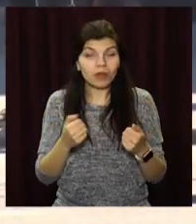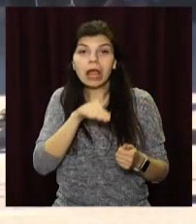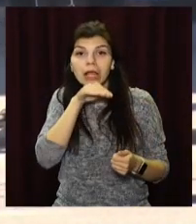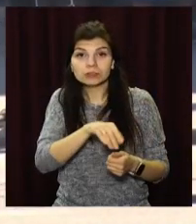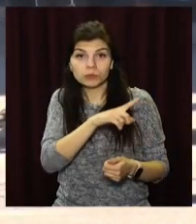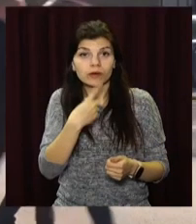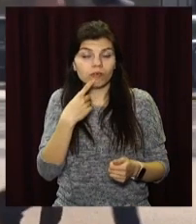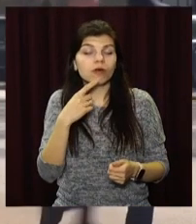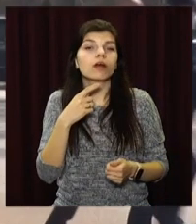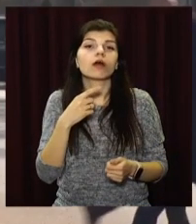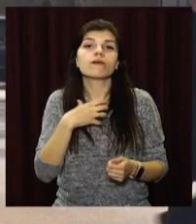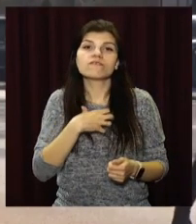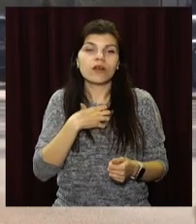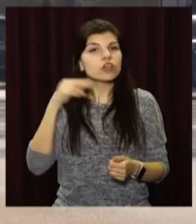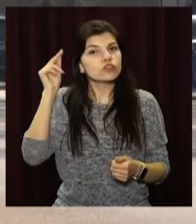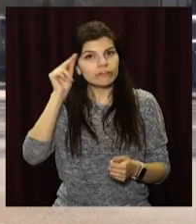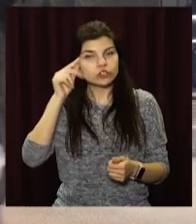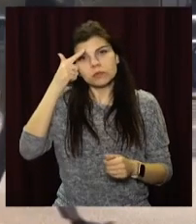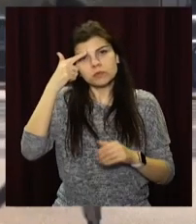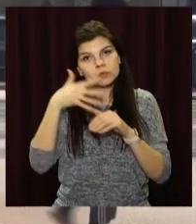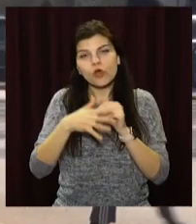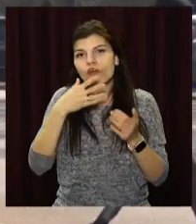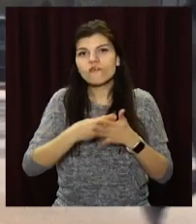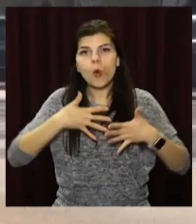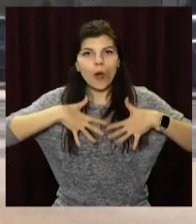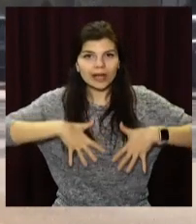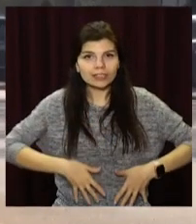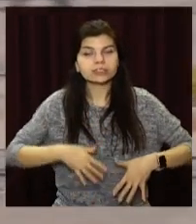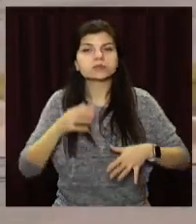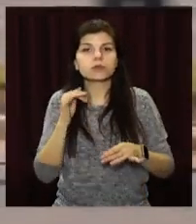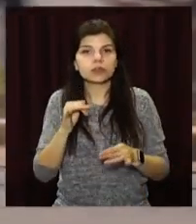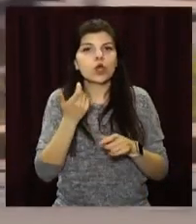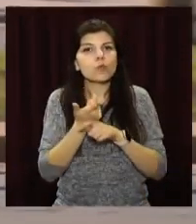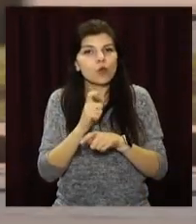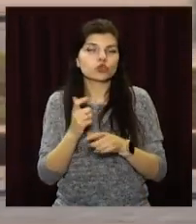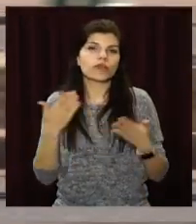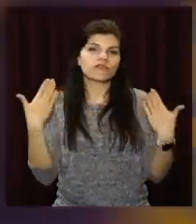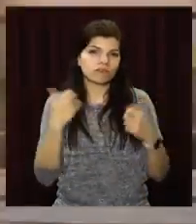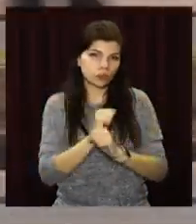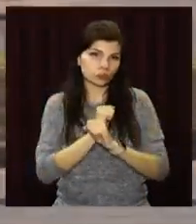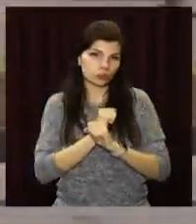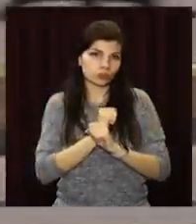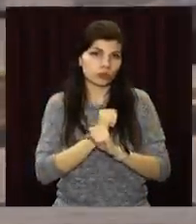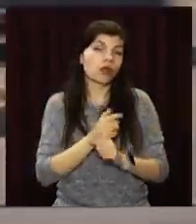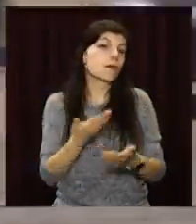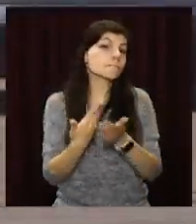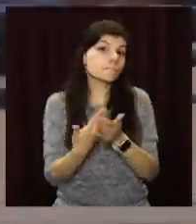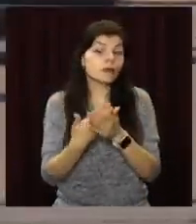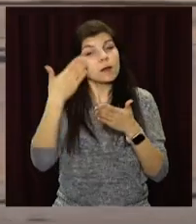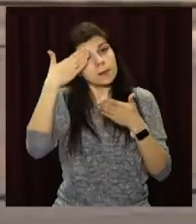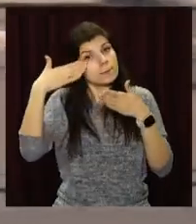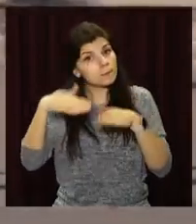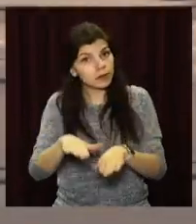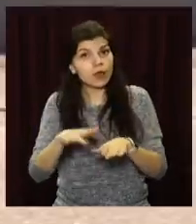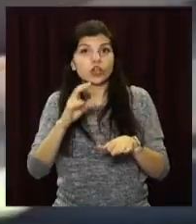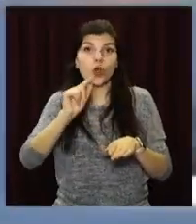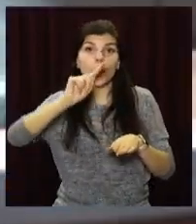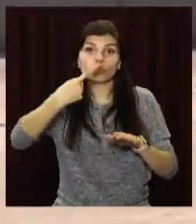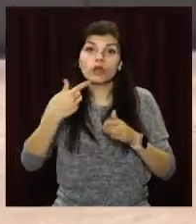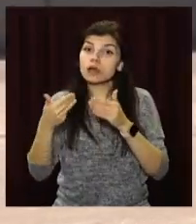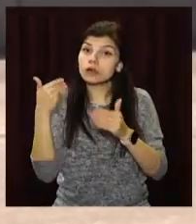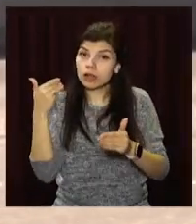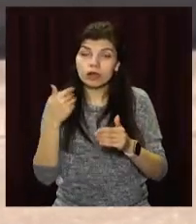радять, перш за все, навчитися розуміти свій організм і більше відпочивати. Наприклад, лягати спати на годину